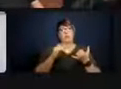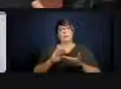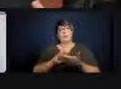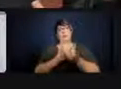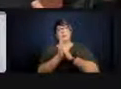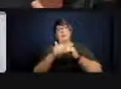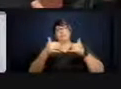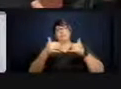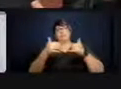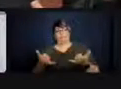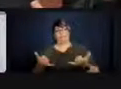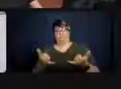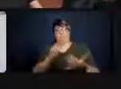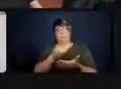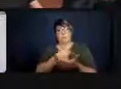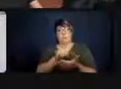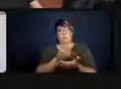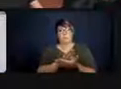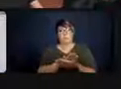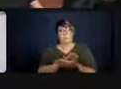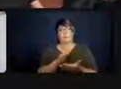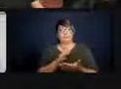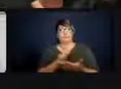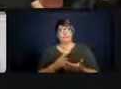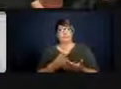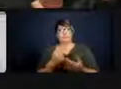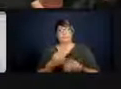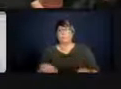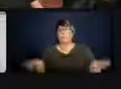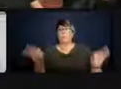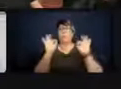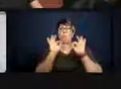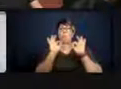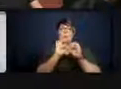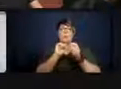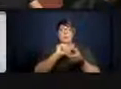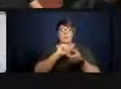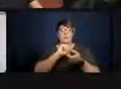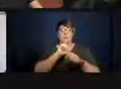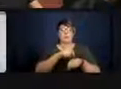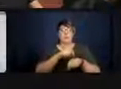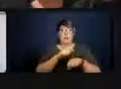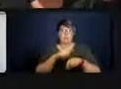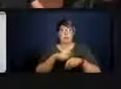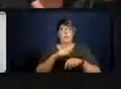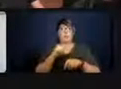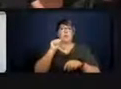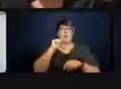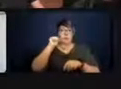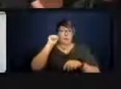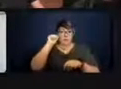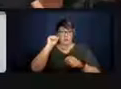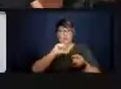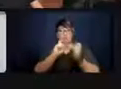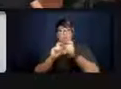طبعا التجربة في المدارس المتوسطة. وهذا موضوع مهم للغاية